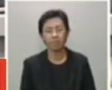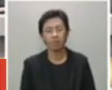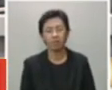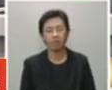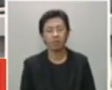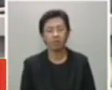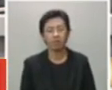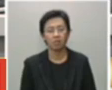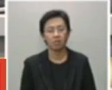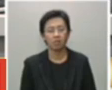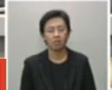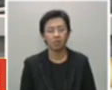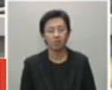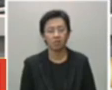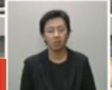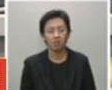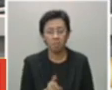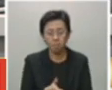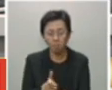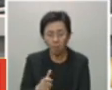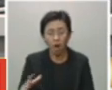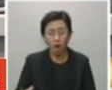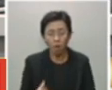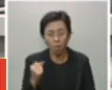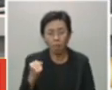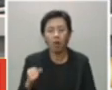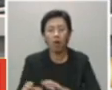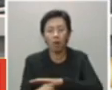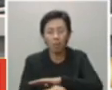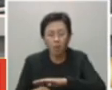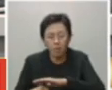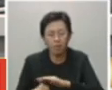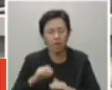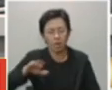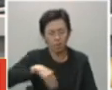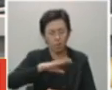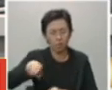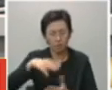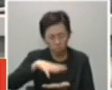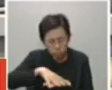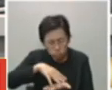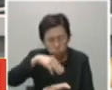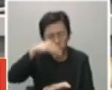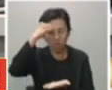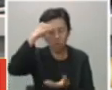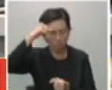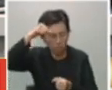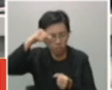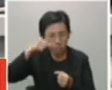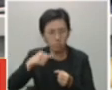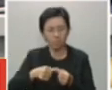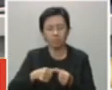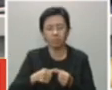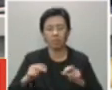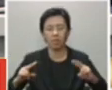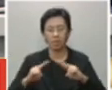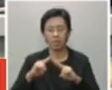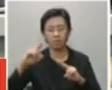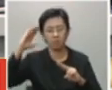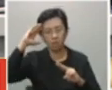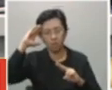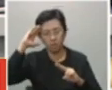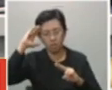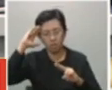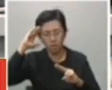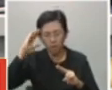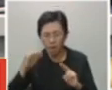นี้ขอให้เป็นบทเรียนนะครับเป็นบทเรียนที่กระทรวงกลาโหมจะต้องเอ